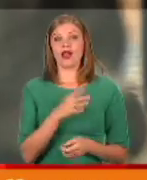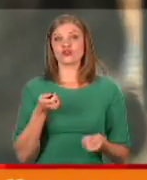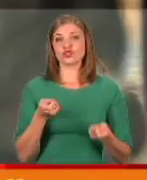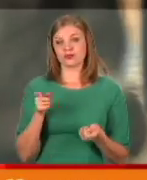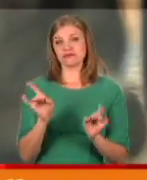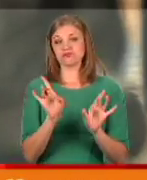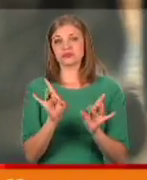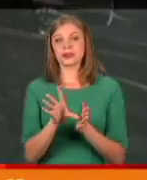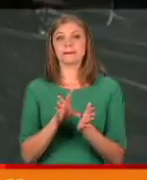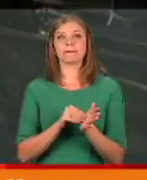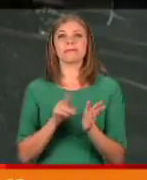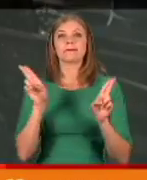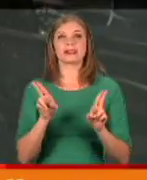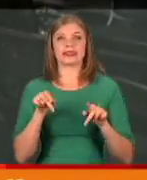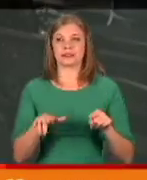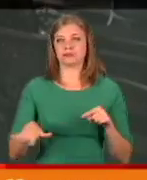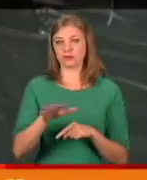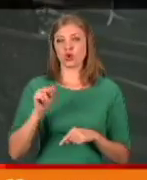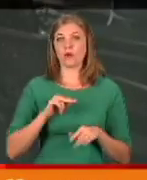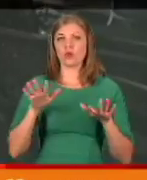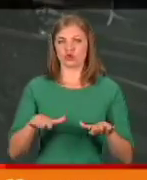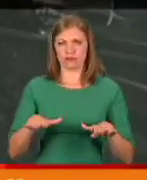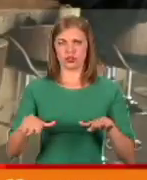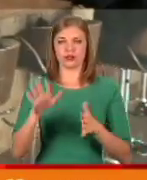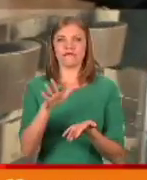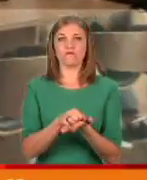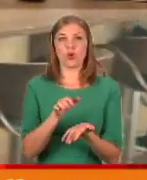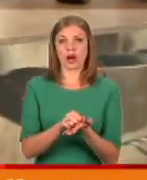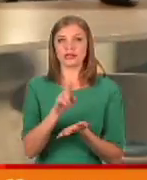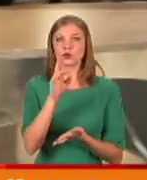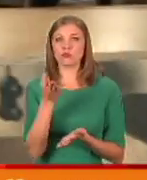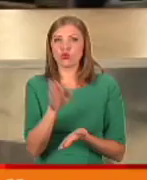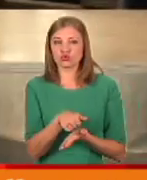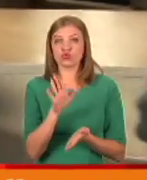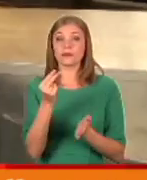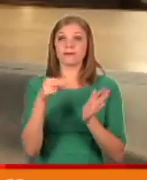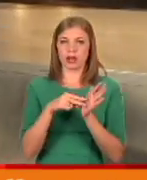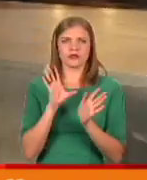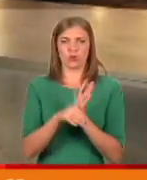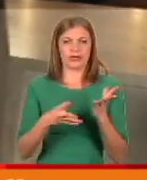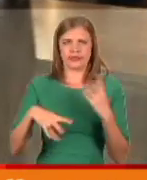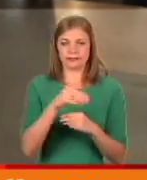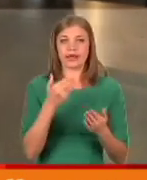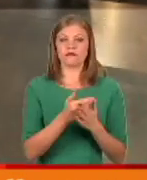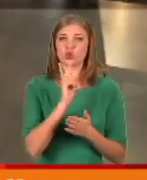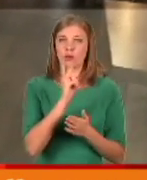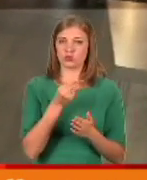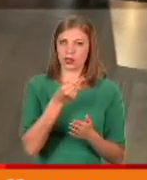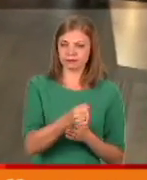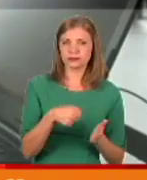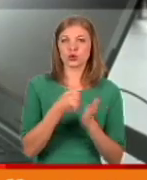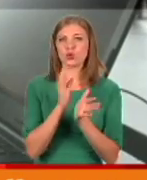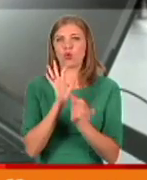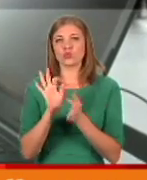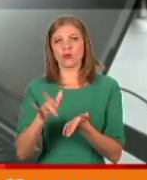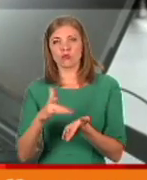Екс-чиновник пояснює мені принципи цього простору. Робочі місця в оренді, поштучно. У вартість входить усе – від комунальних послуг до